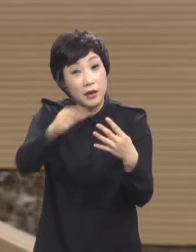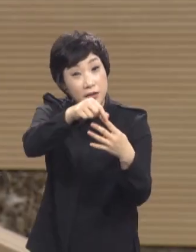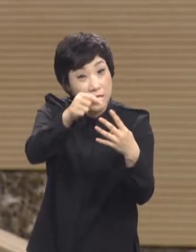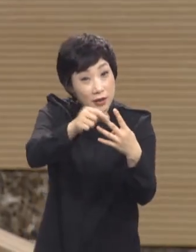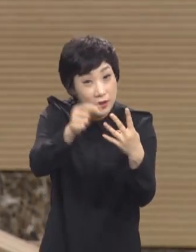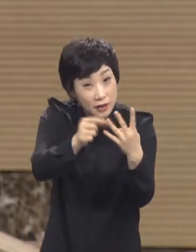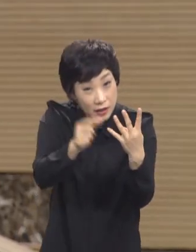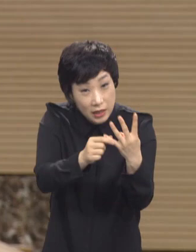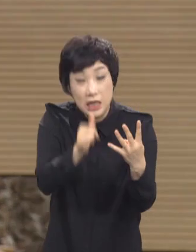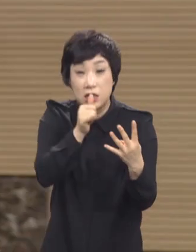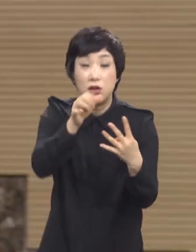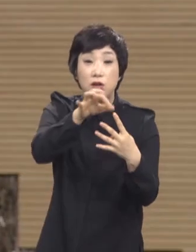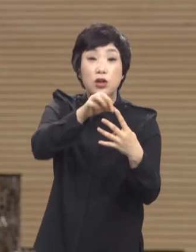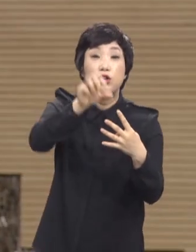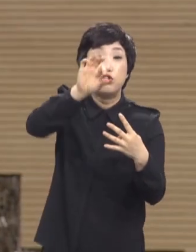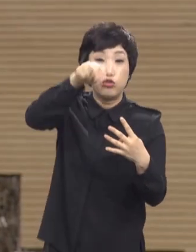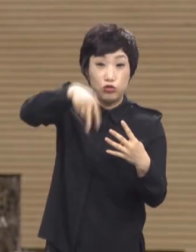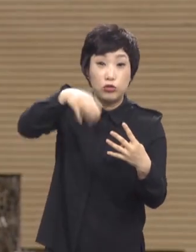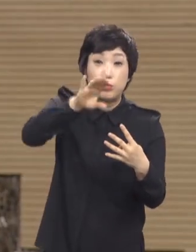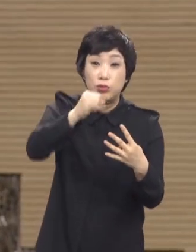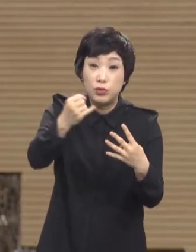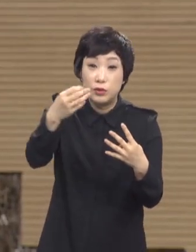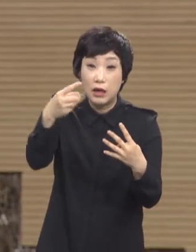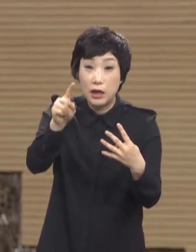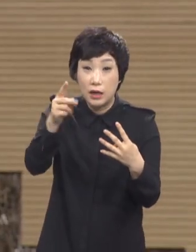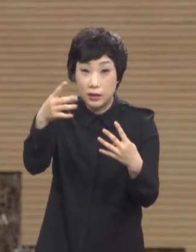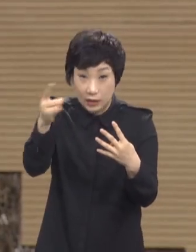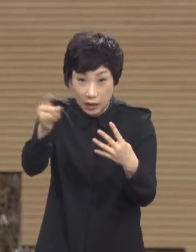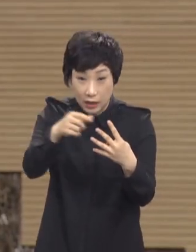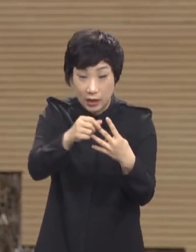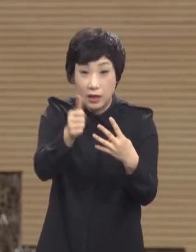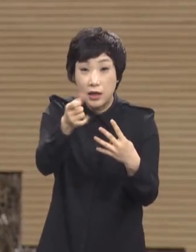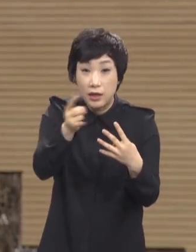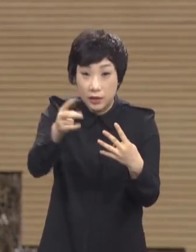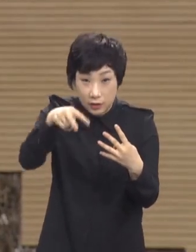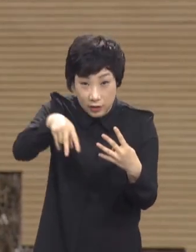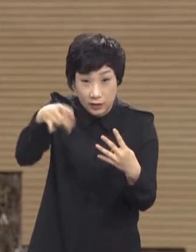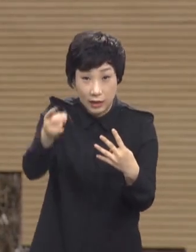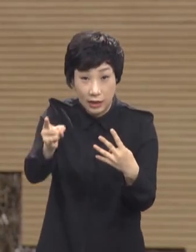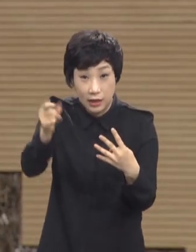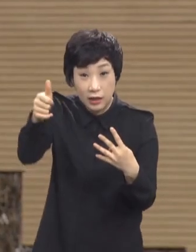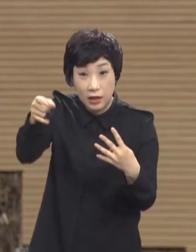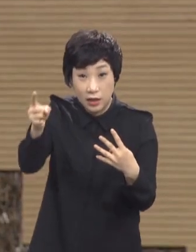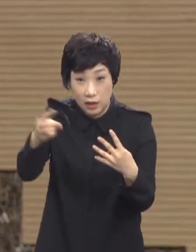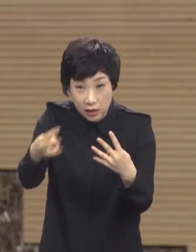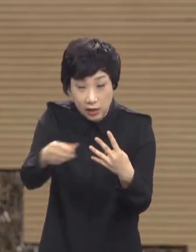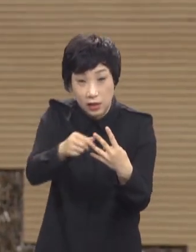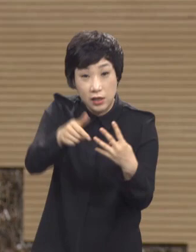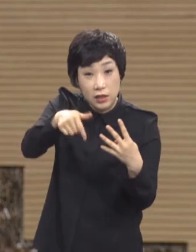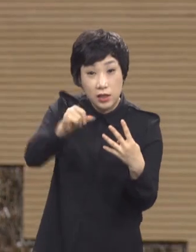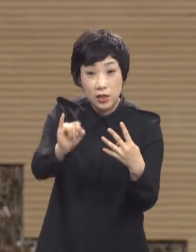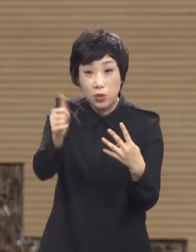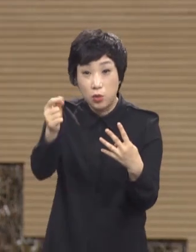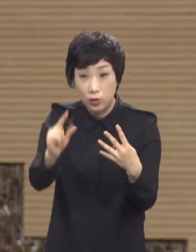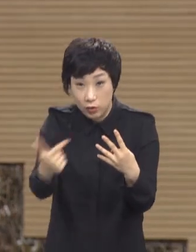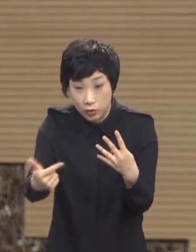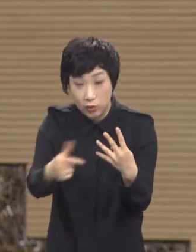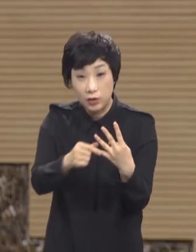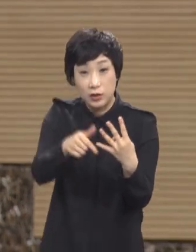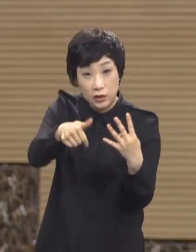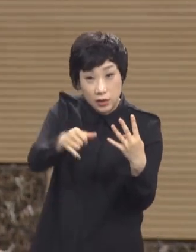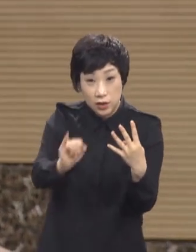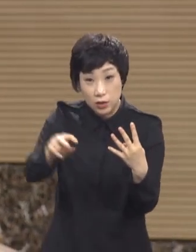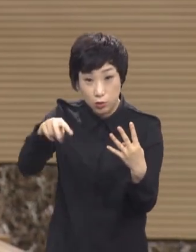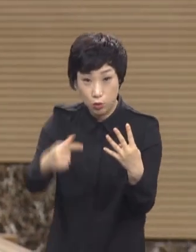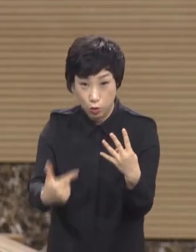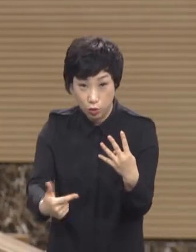유브라데라는 강이 있고 헤띠기라는 강이 있고 기온이라는 강이 있고 기손이라는 강이